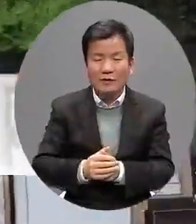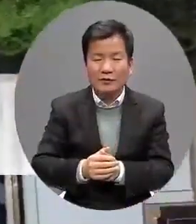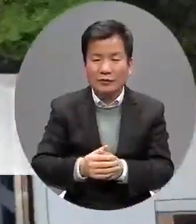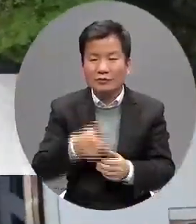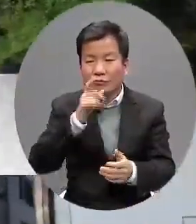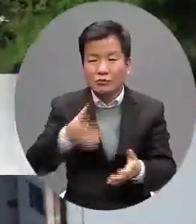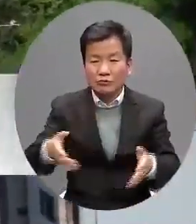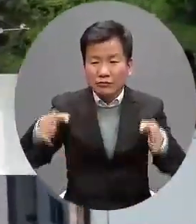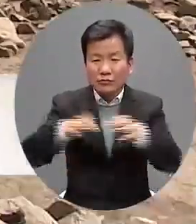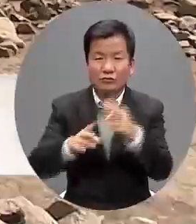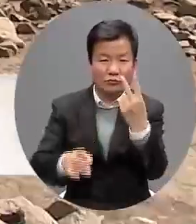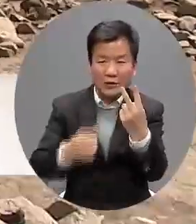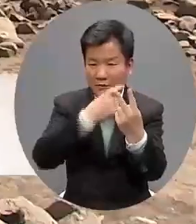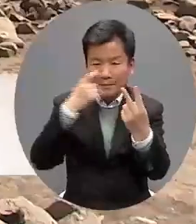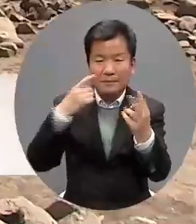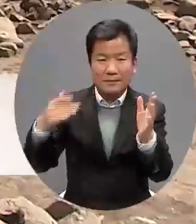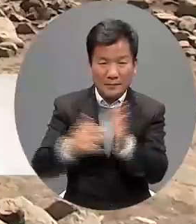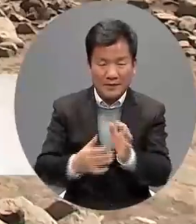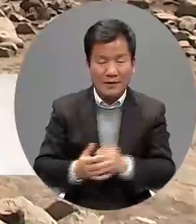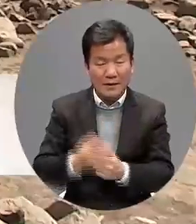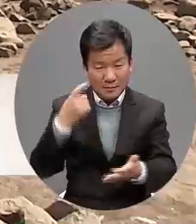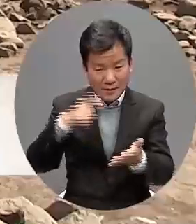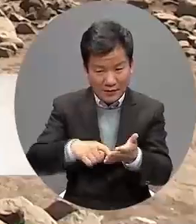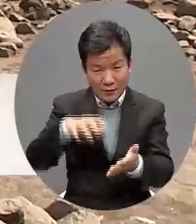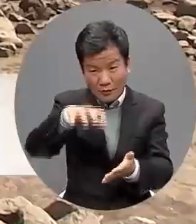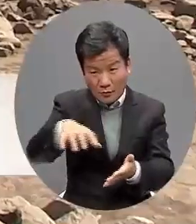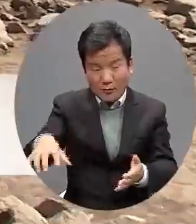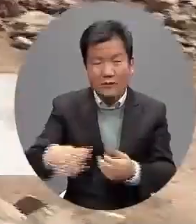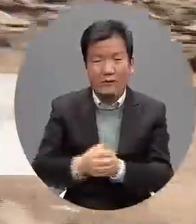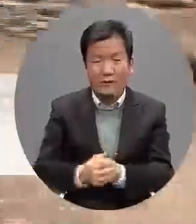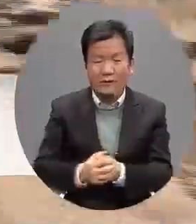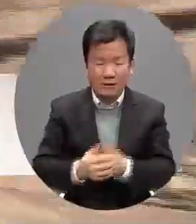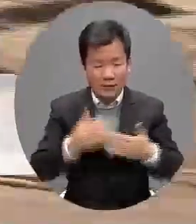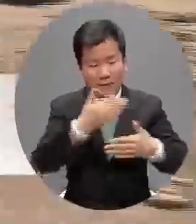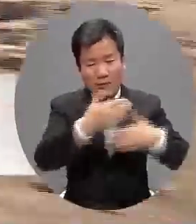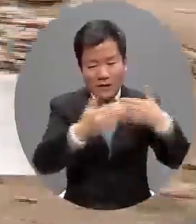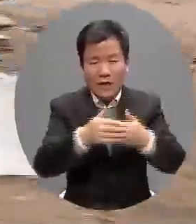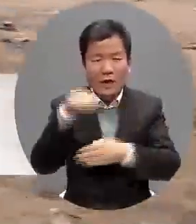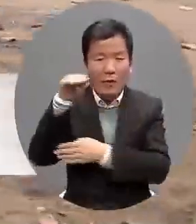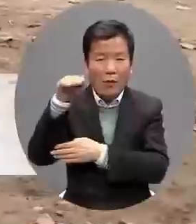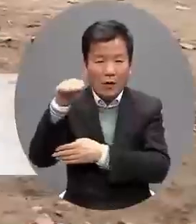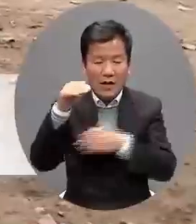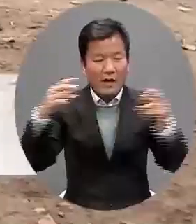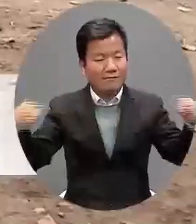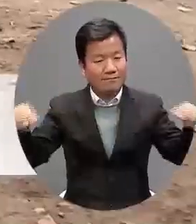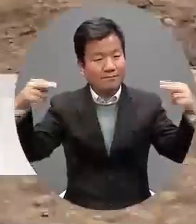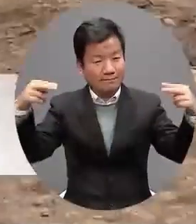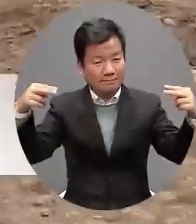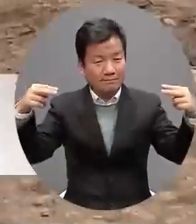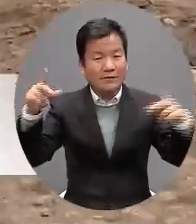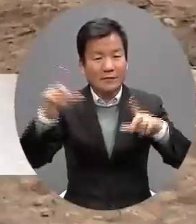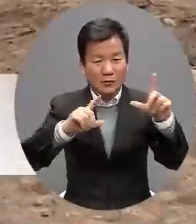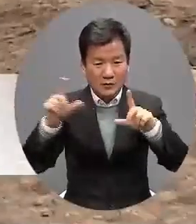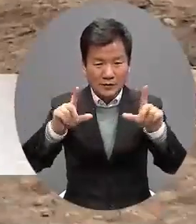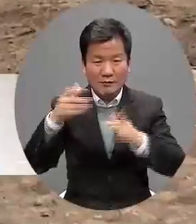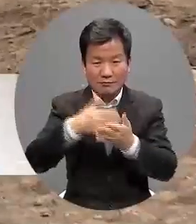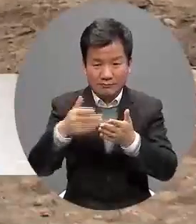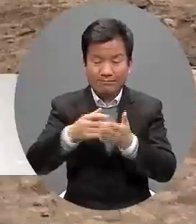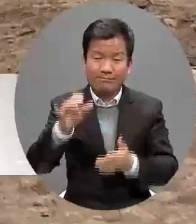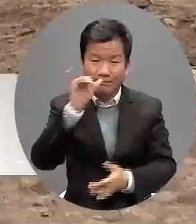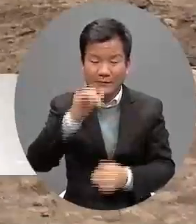두기가 발굴됐습니다 발견된 전축 수도는 벽면을 오리 두 마리가 마주보고 있는 형태의